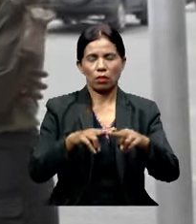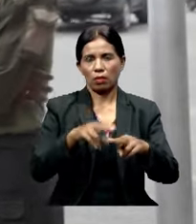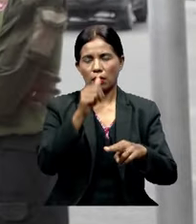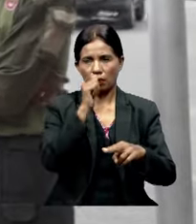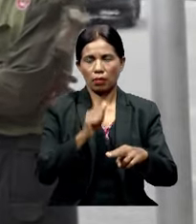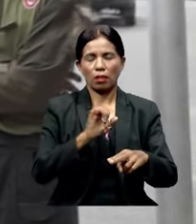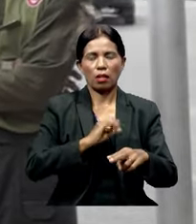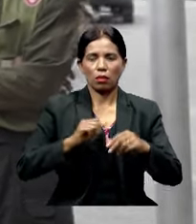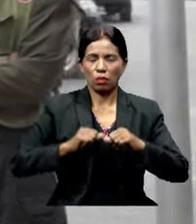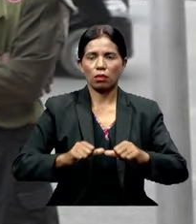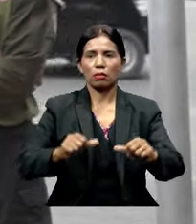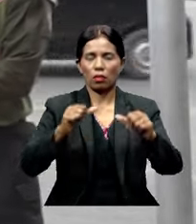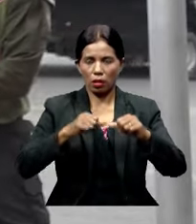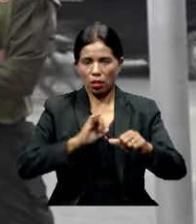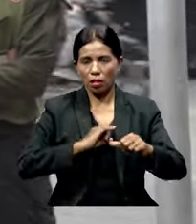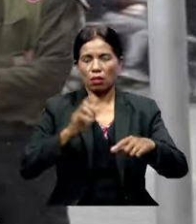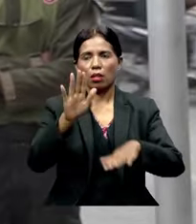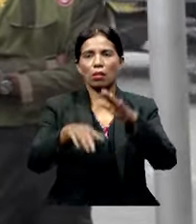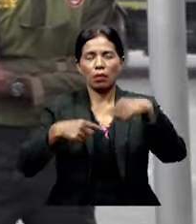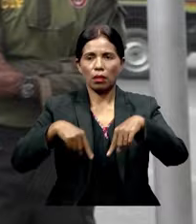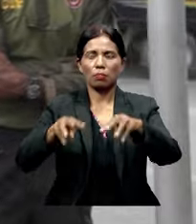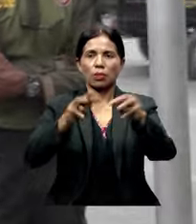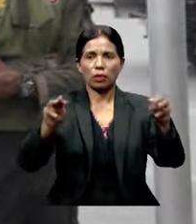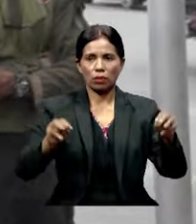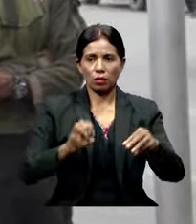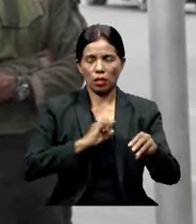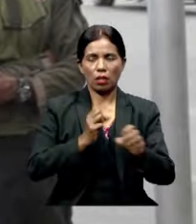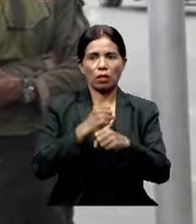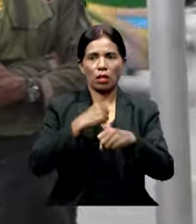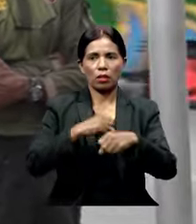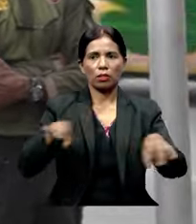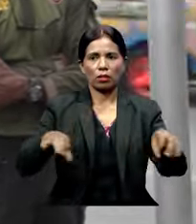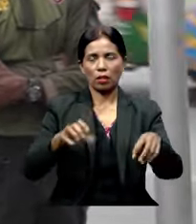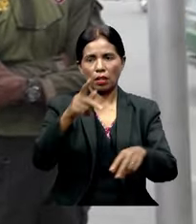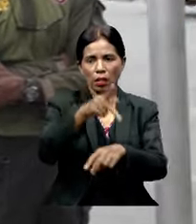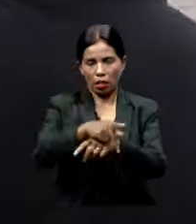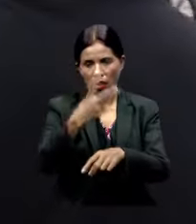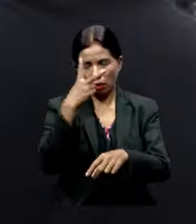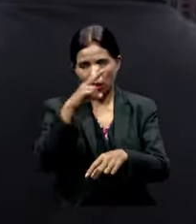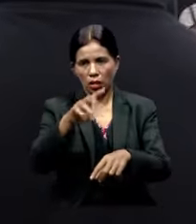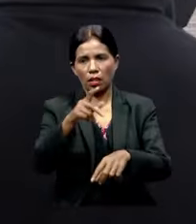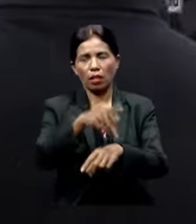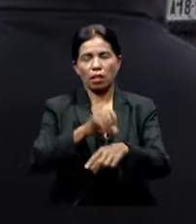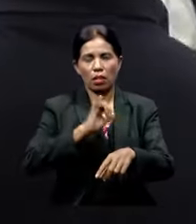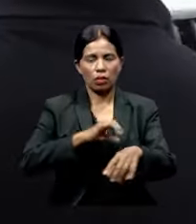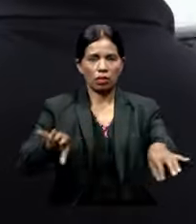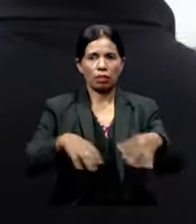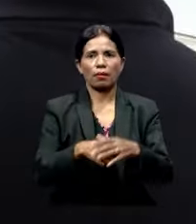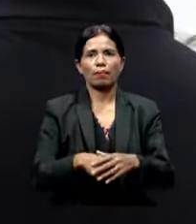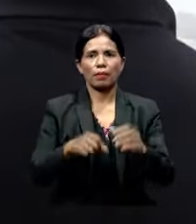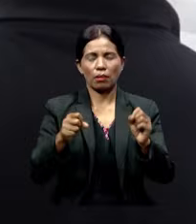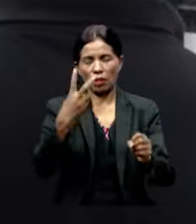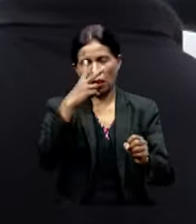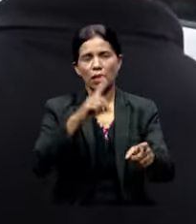Hau la na fatin hala ba município sira. Hau la hela hau hala la servisu kalang tabo ser la acompanha mas kalang hau servisu el. Público ser bele questão la